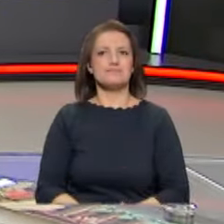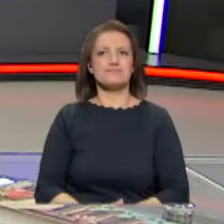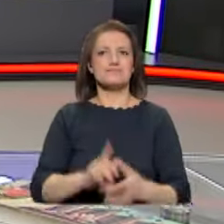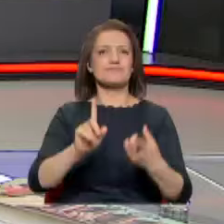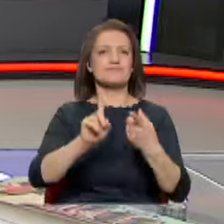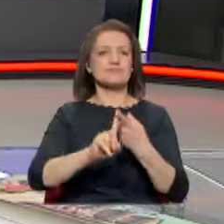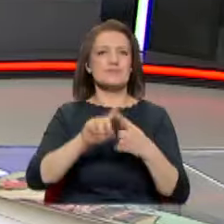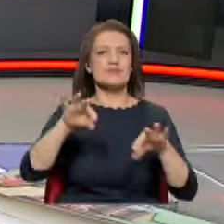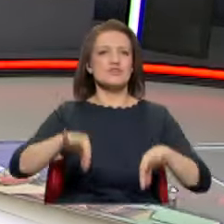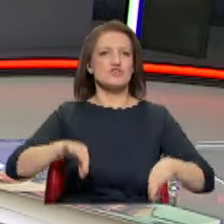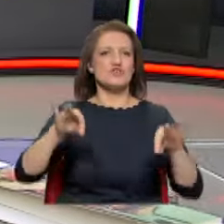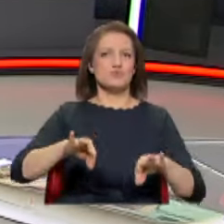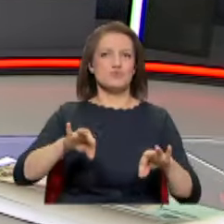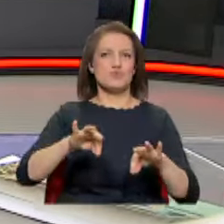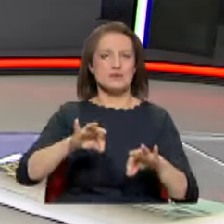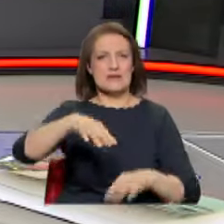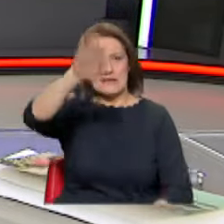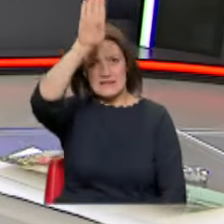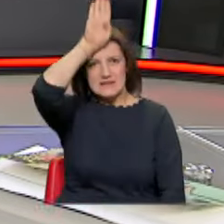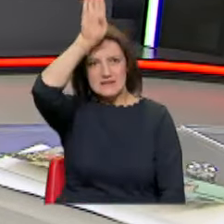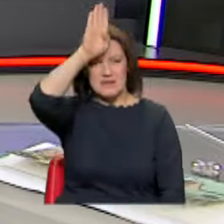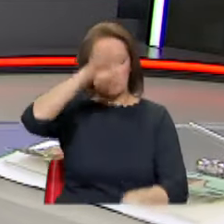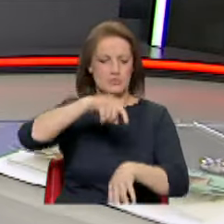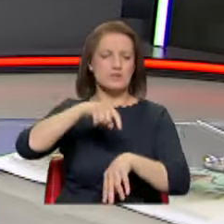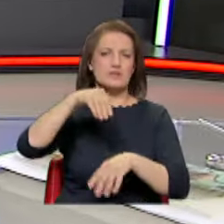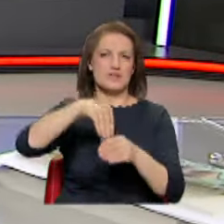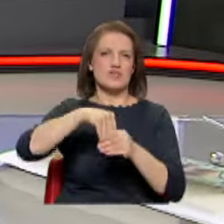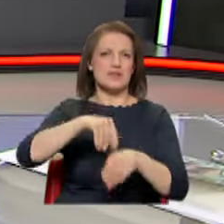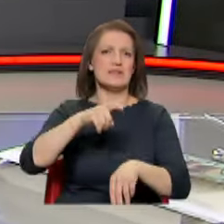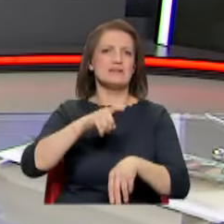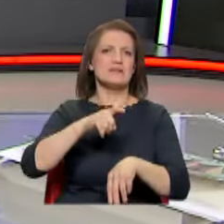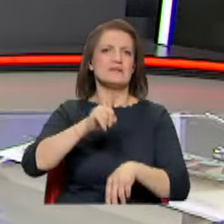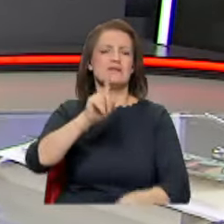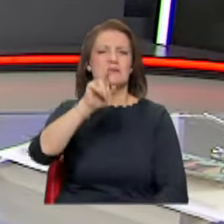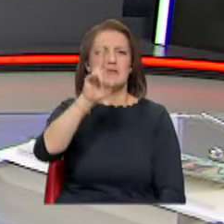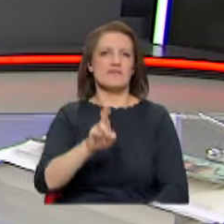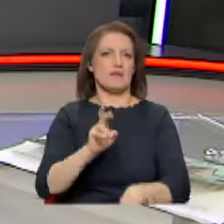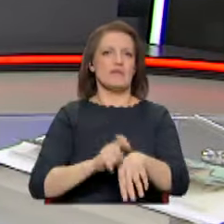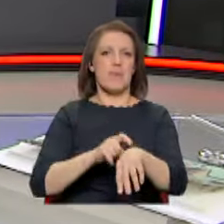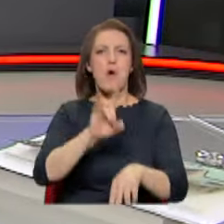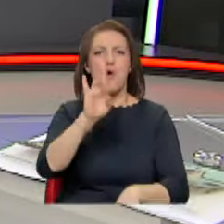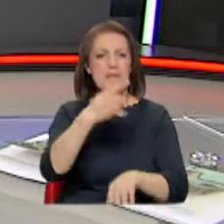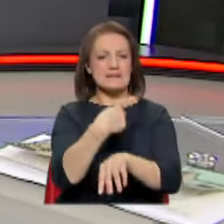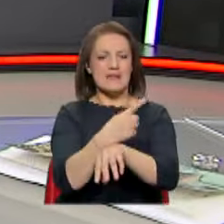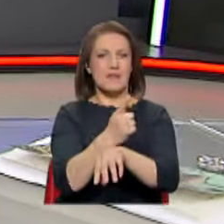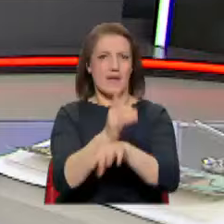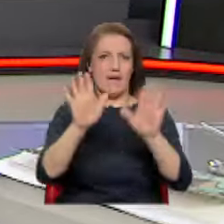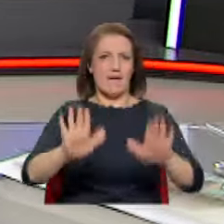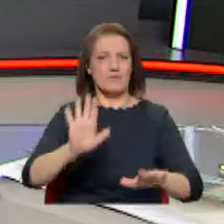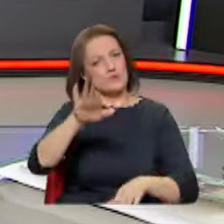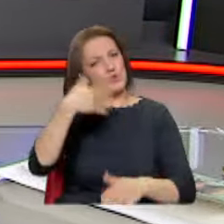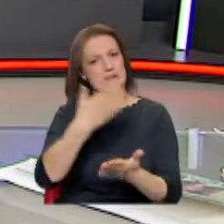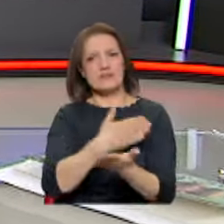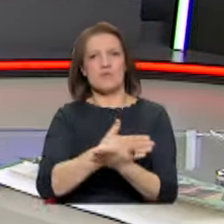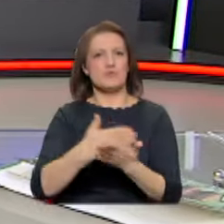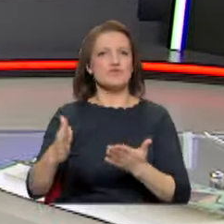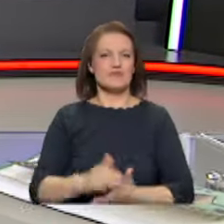Ve şimdi geldi galiba İstanbul için iftar vakti. 15 saniyemiz kalmış. Ondan sonra devam